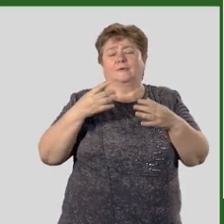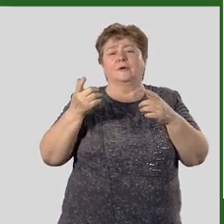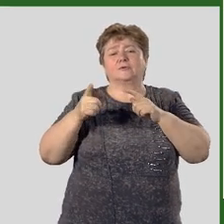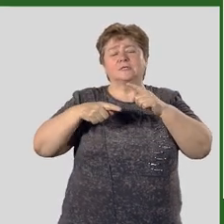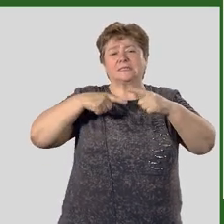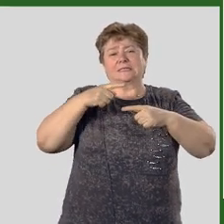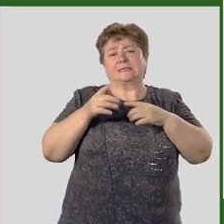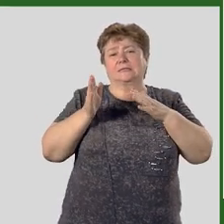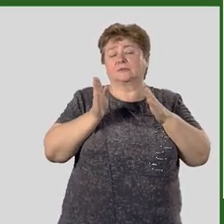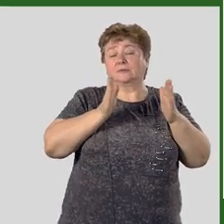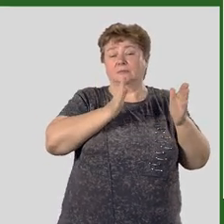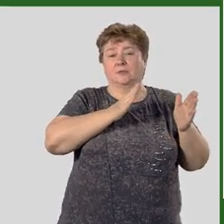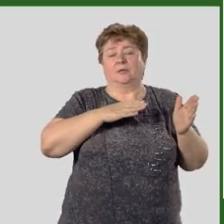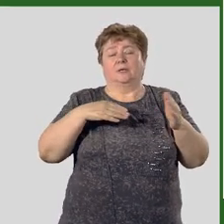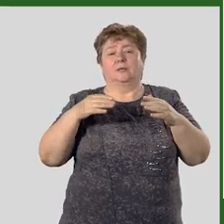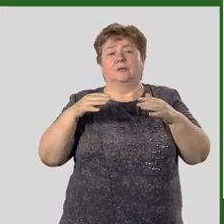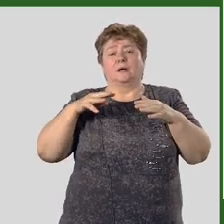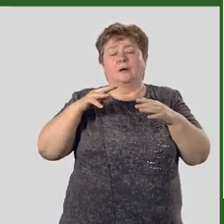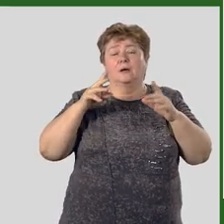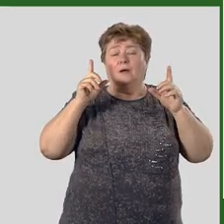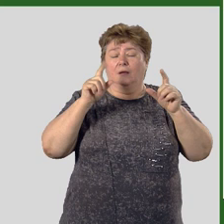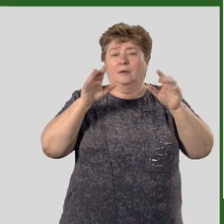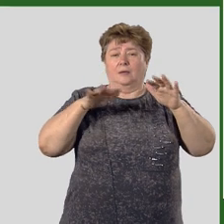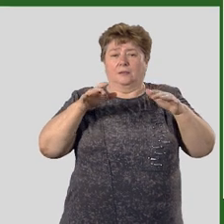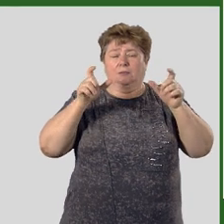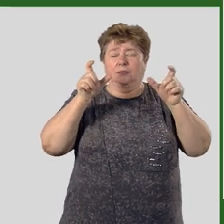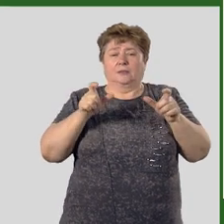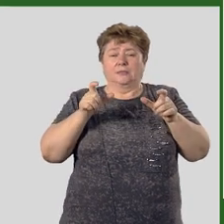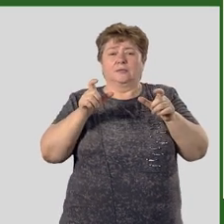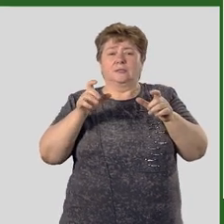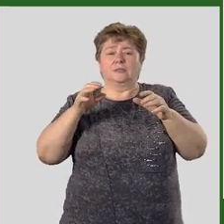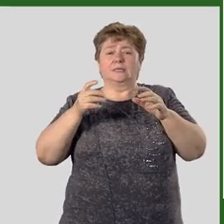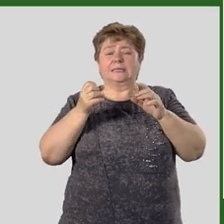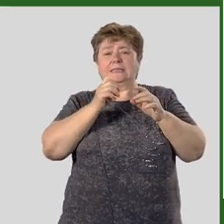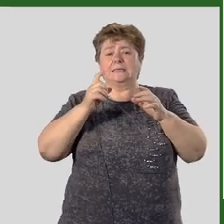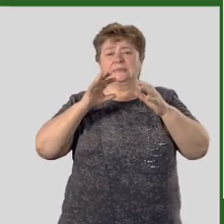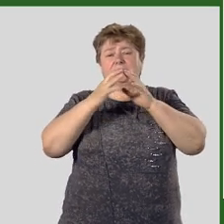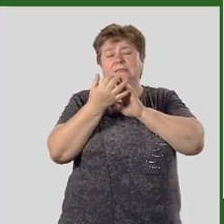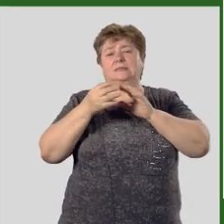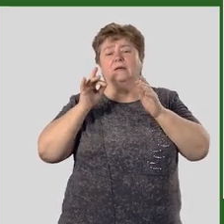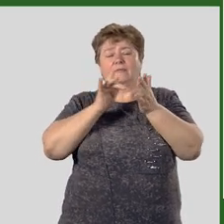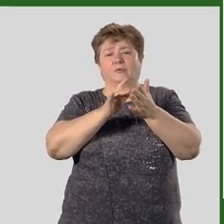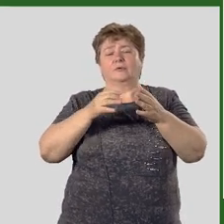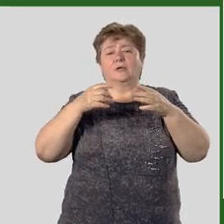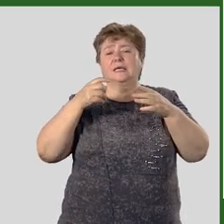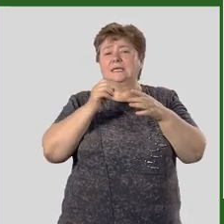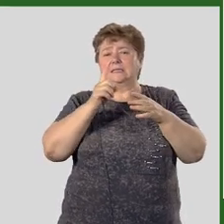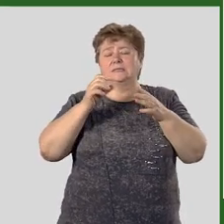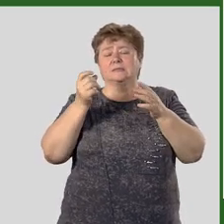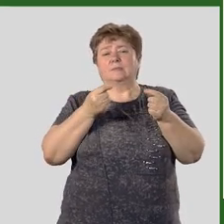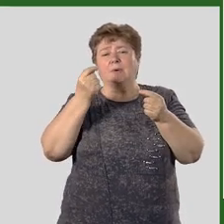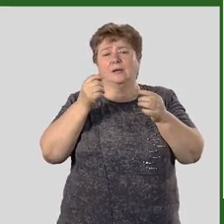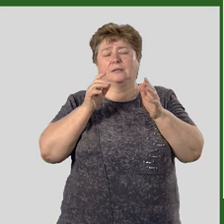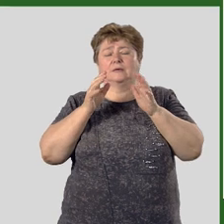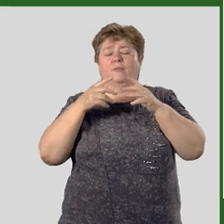тенденции. Миграция населения из села в город, из региональных городов в большие города,